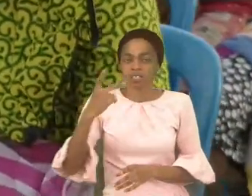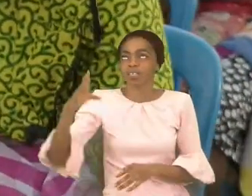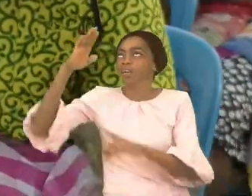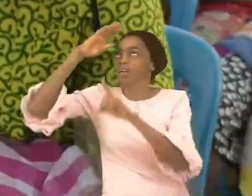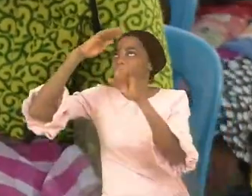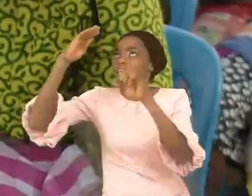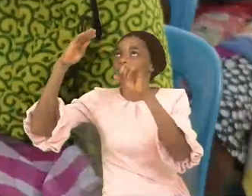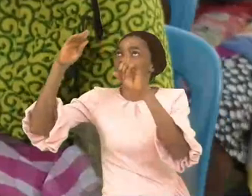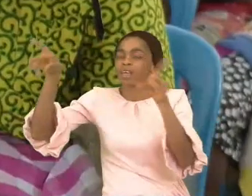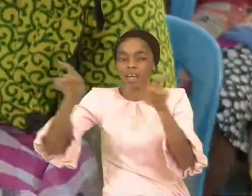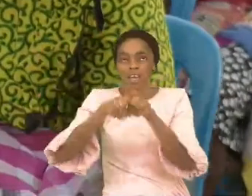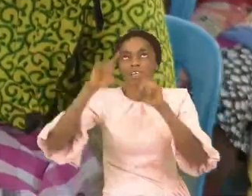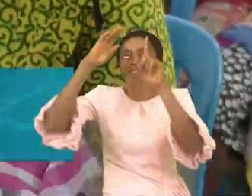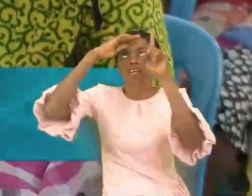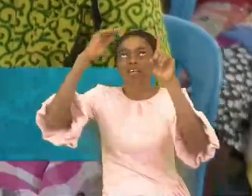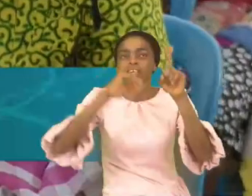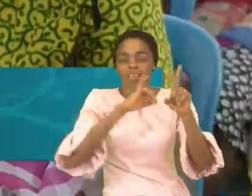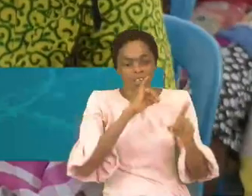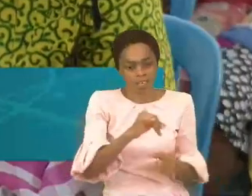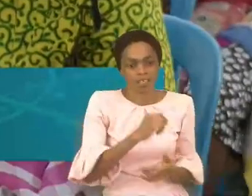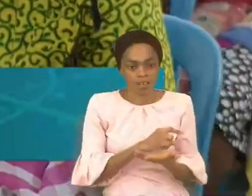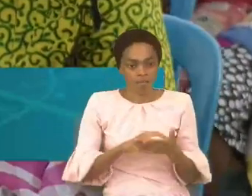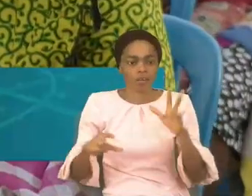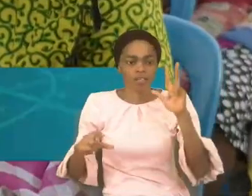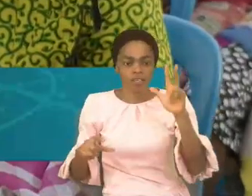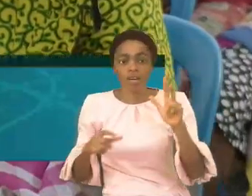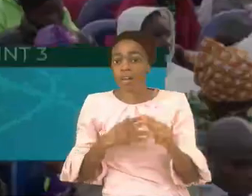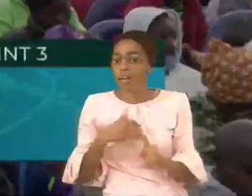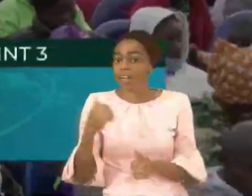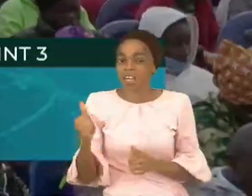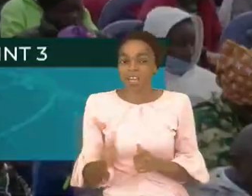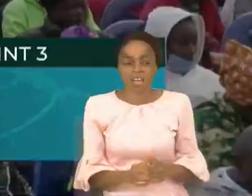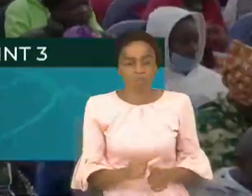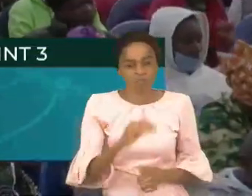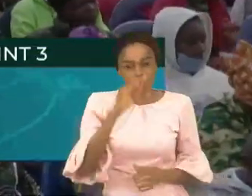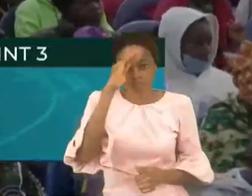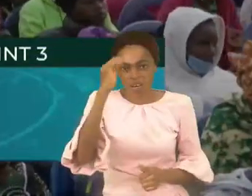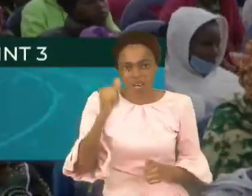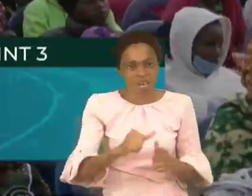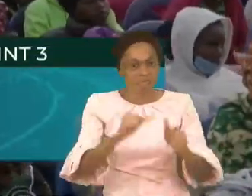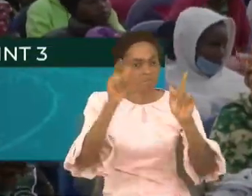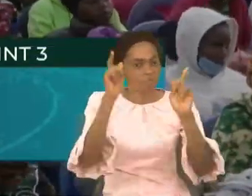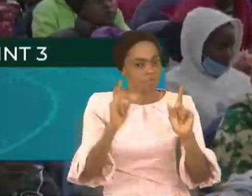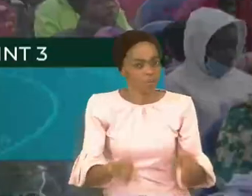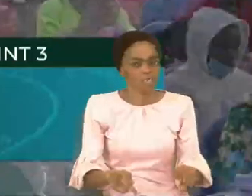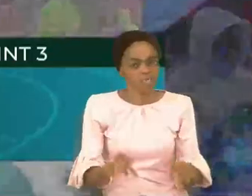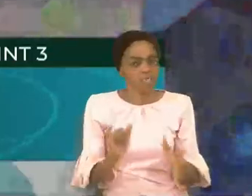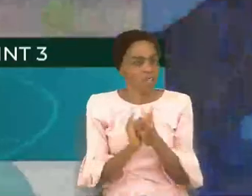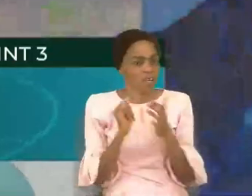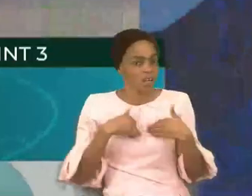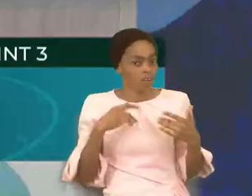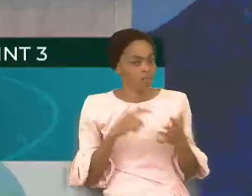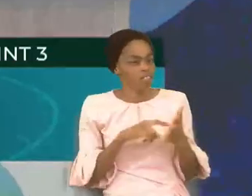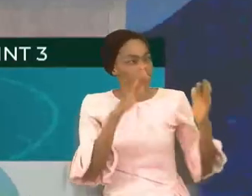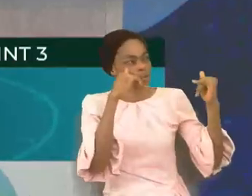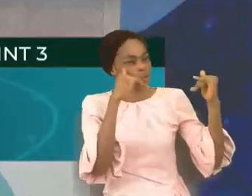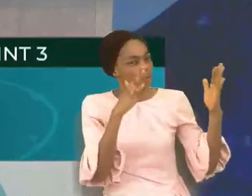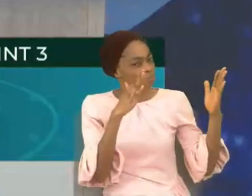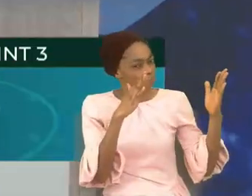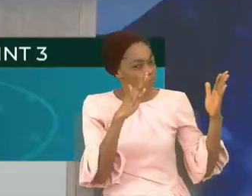parce que nous le verrons tel qu'il est, verset 3. Quiconque a cette espérance